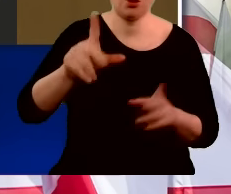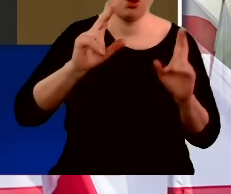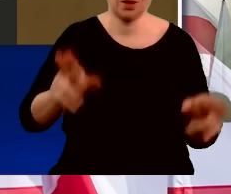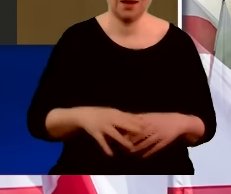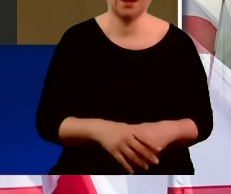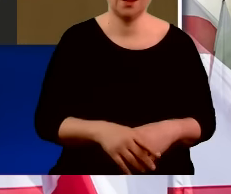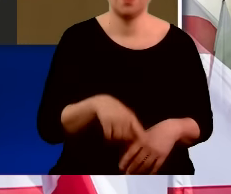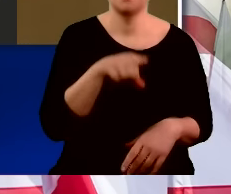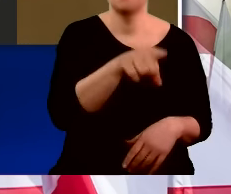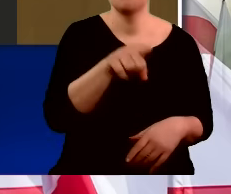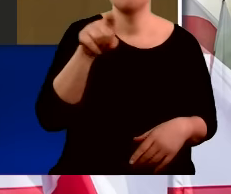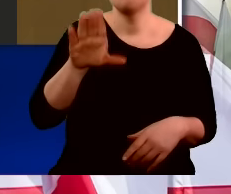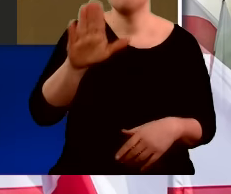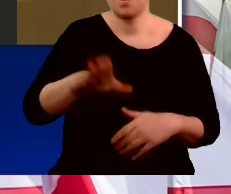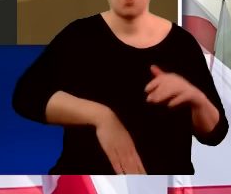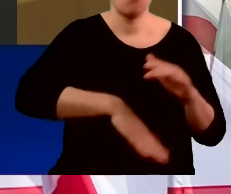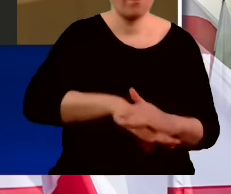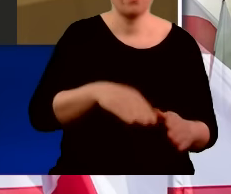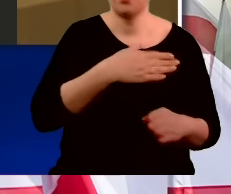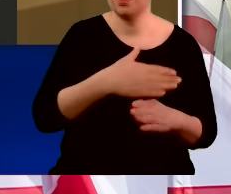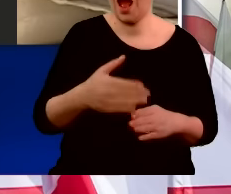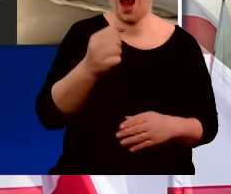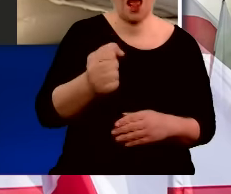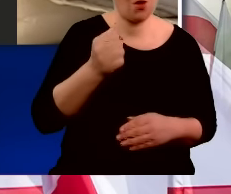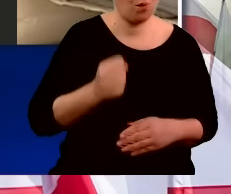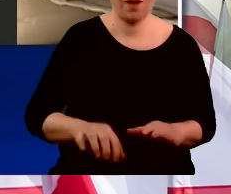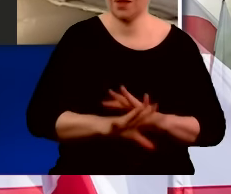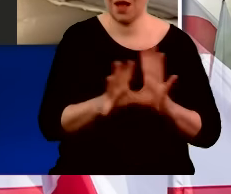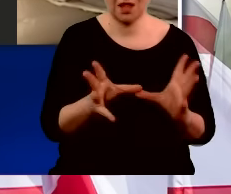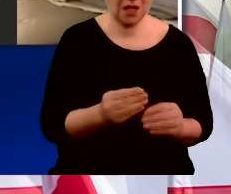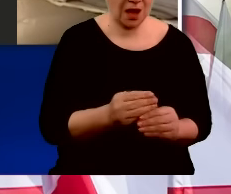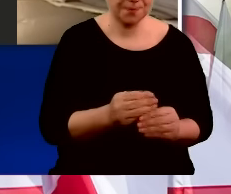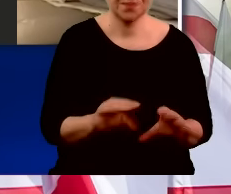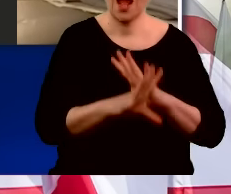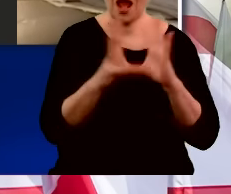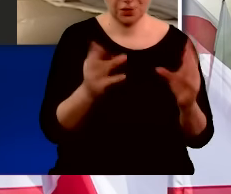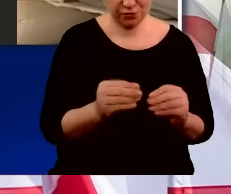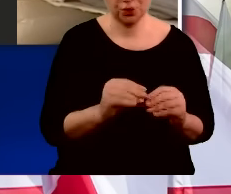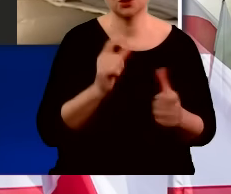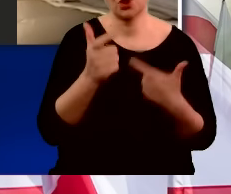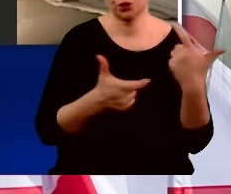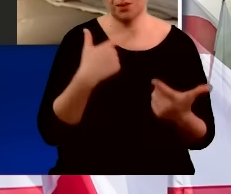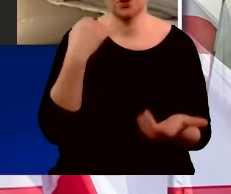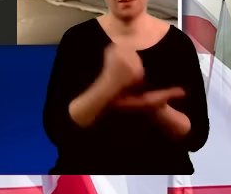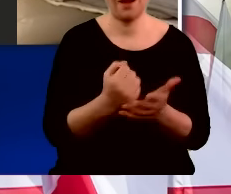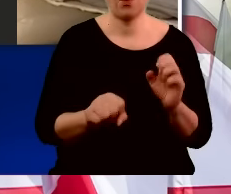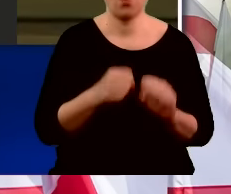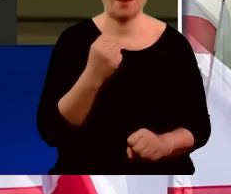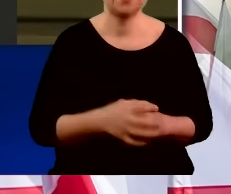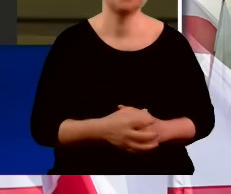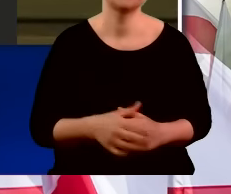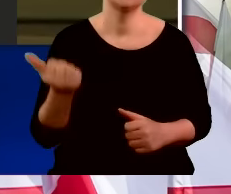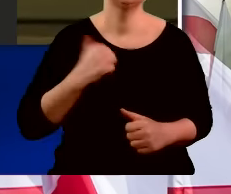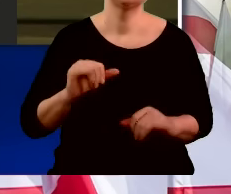oni mają wiążące oczywiście mandaty oba, immunitet i tak dalej. I to wszystko, co się stało się ze złamaniem prawa. Czekamy, jak ta sytuacja się